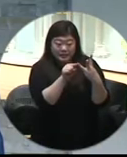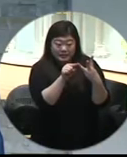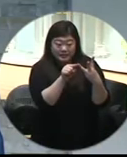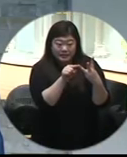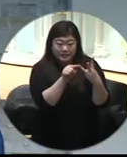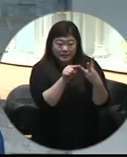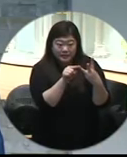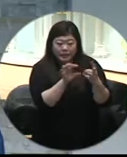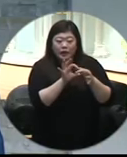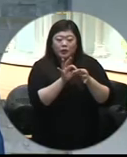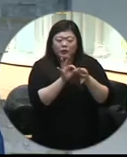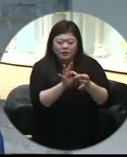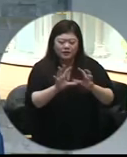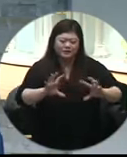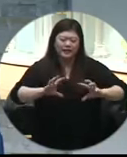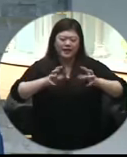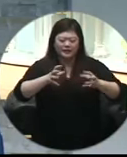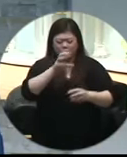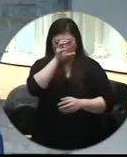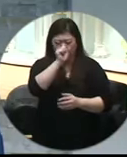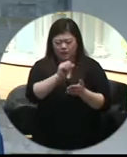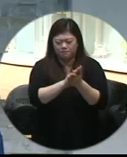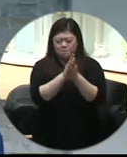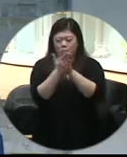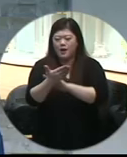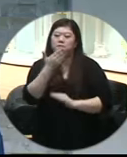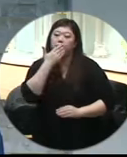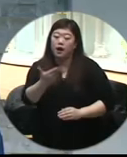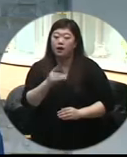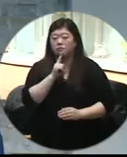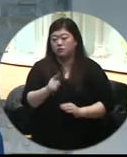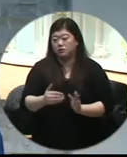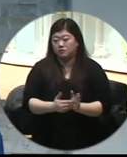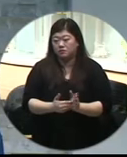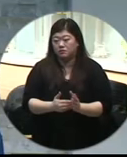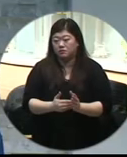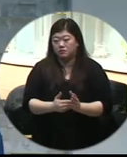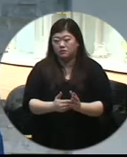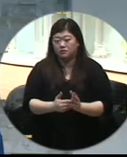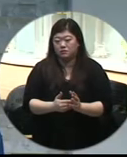더 좋은 세상을 이루어간다. 세 번째 사람.